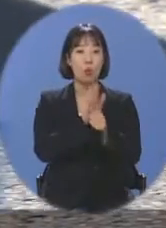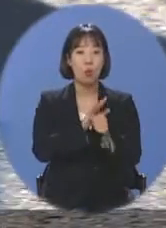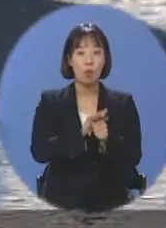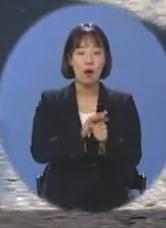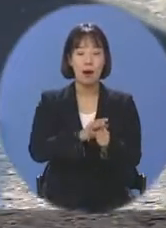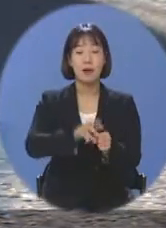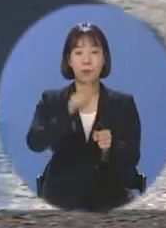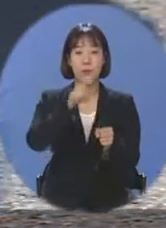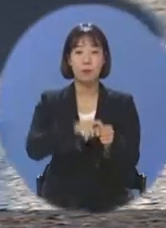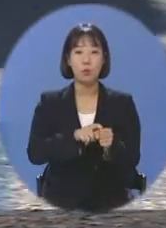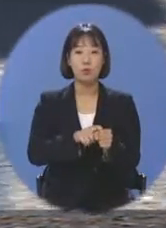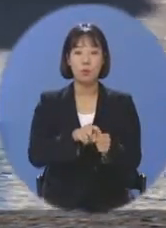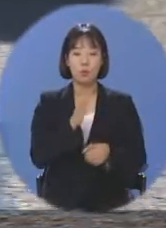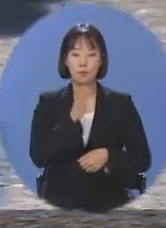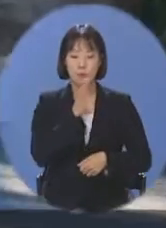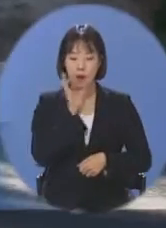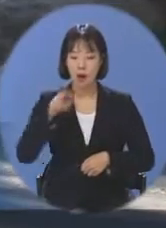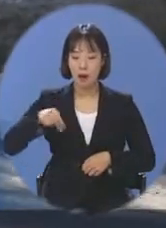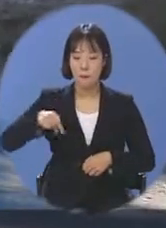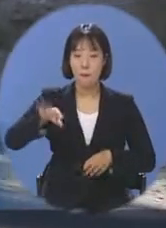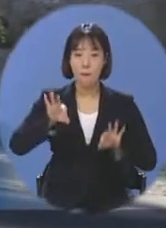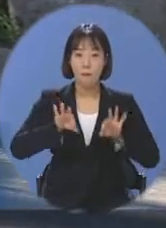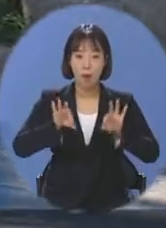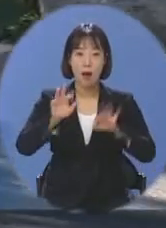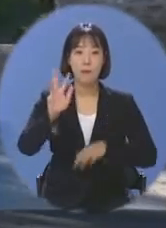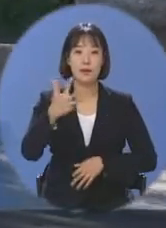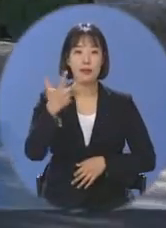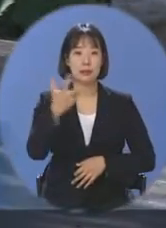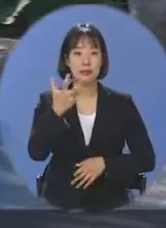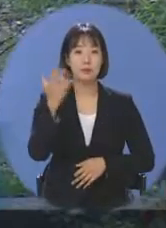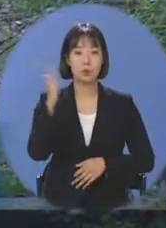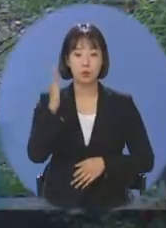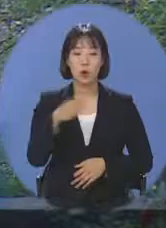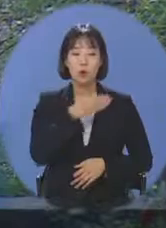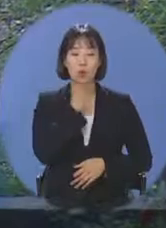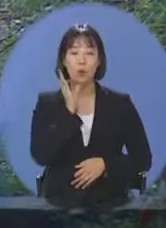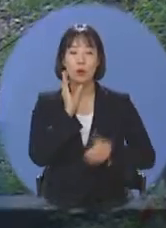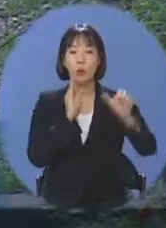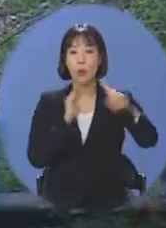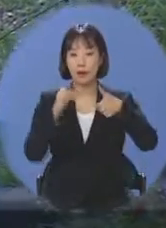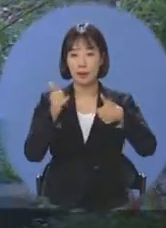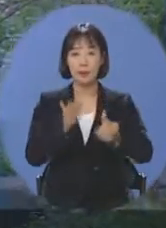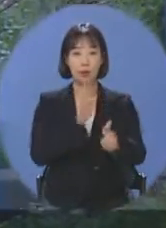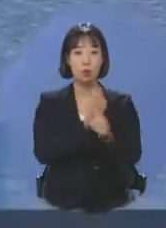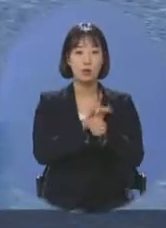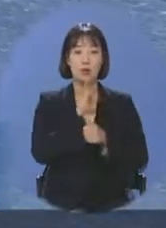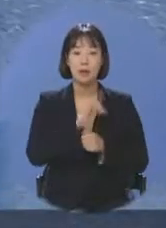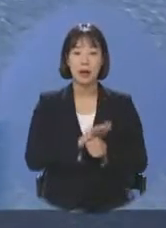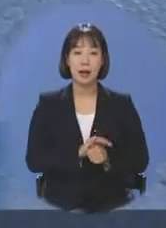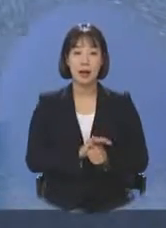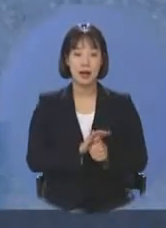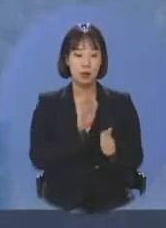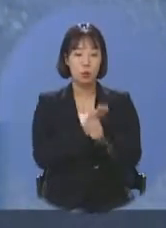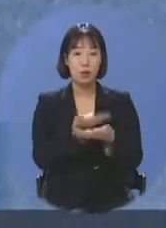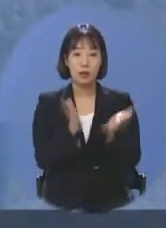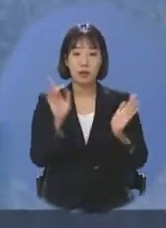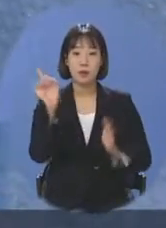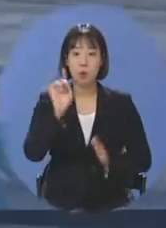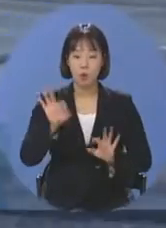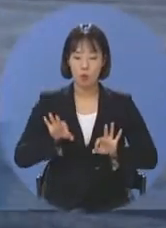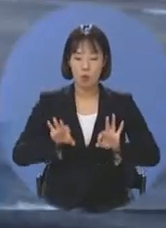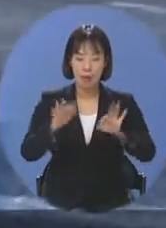참여 확대를 위해 보행 보조차 870대를 500여 명의 노인들에게 지원합니다. 이번에 지원되는 보행